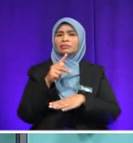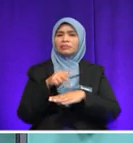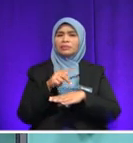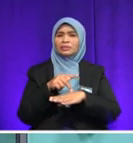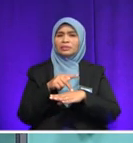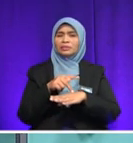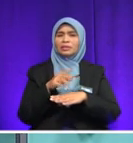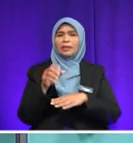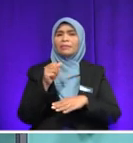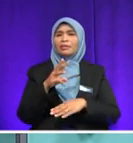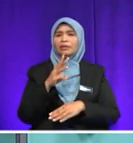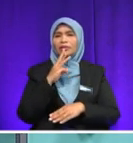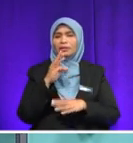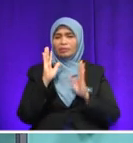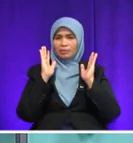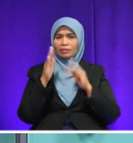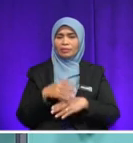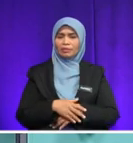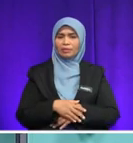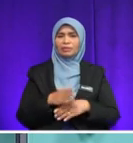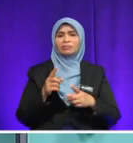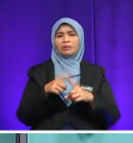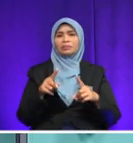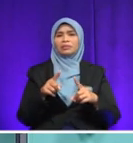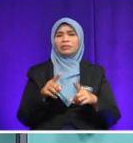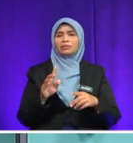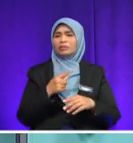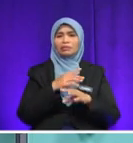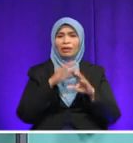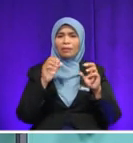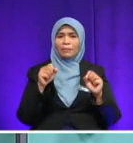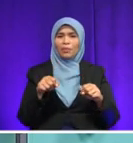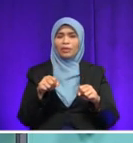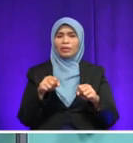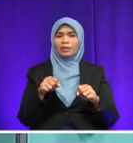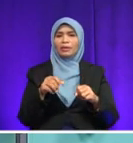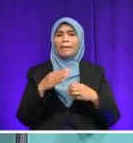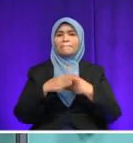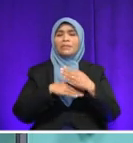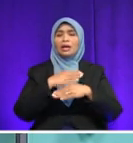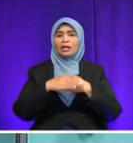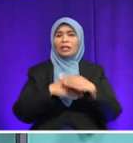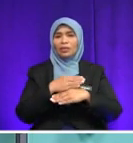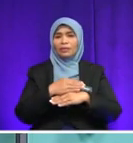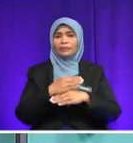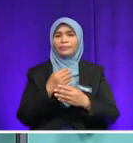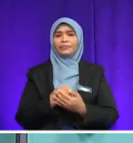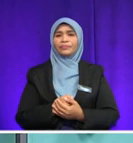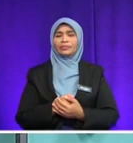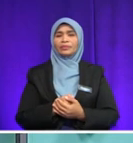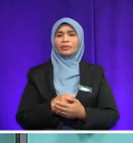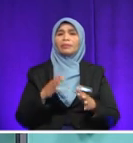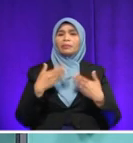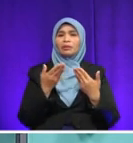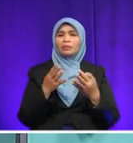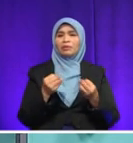ya mengambil wudhu ya kan Tapi keadaan sekarang ialah kita dalam keadaan balut berbalut tangan kita ini macam mana